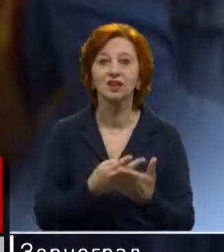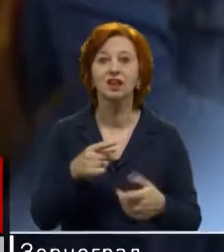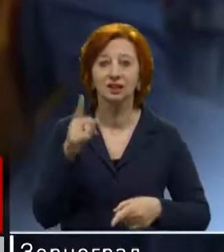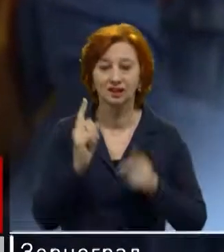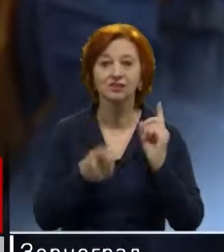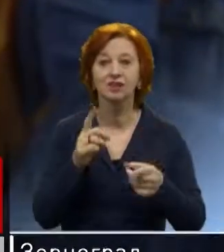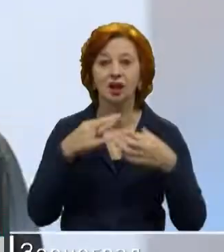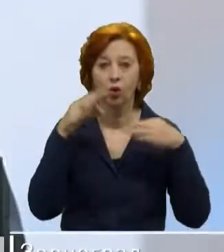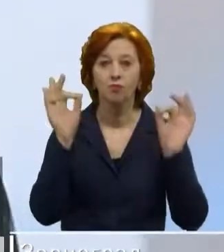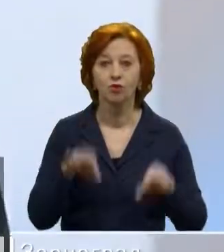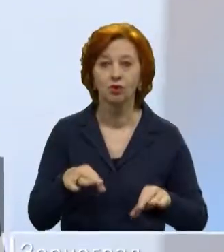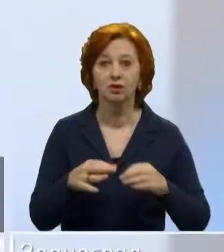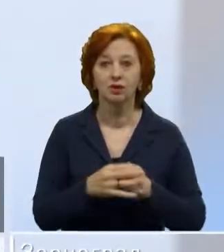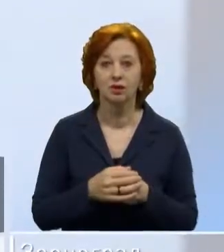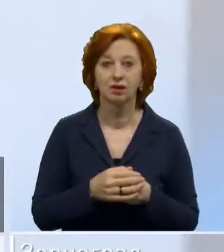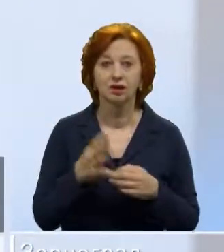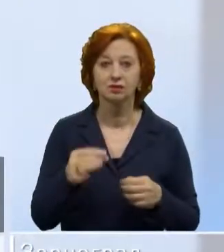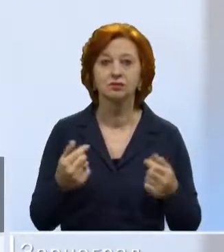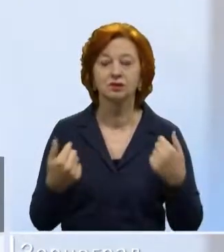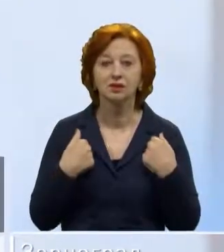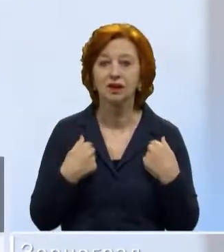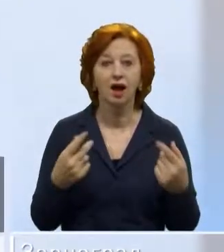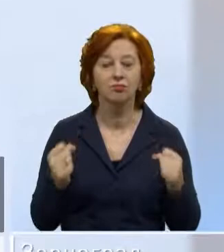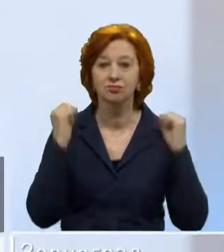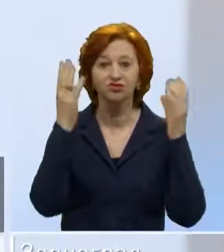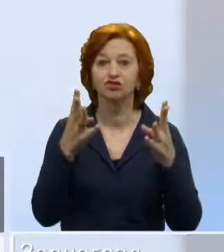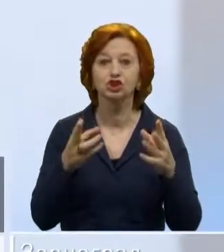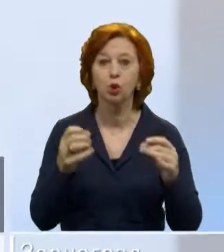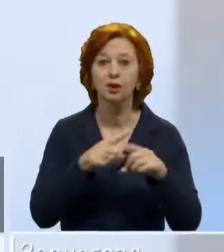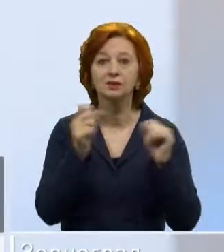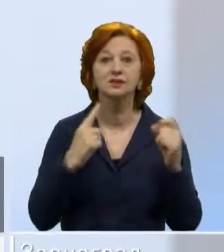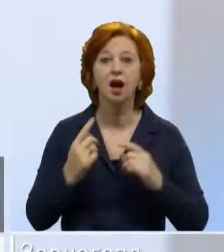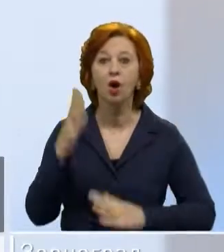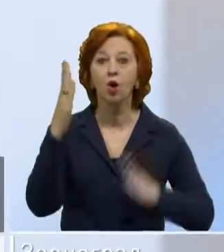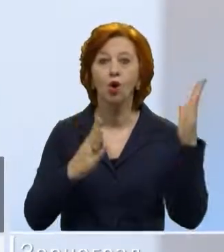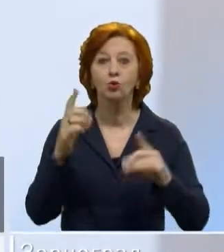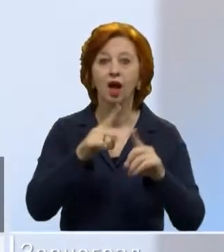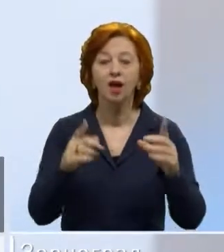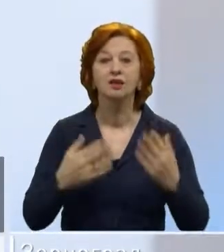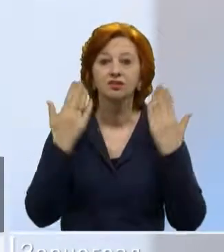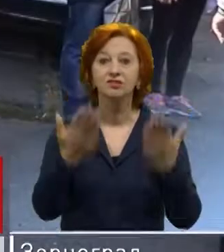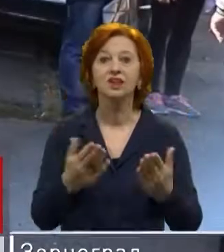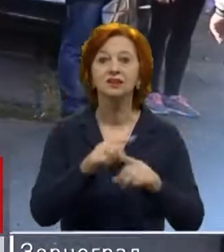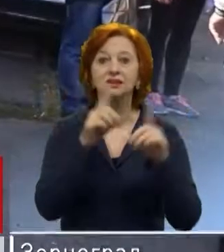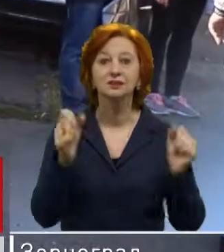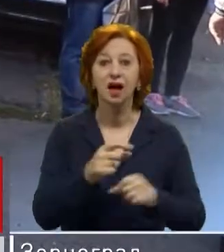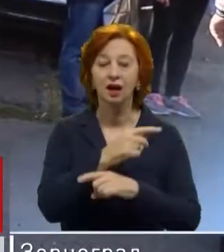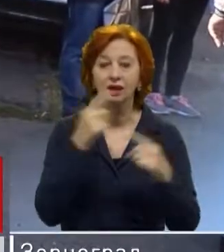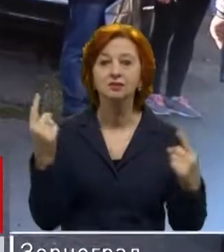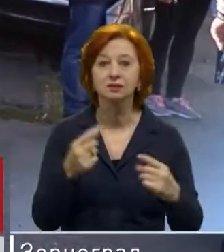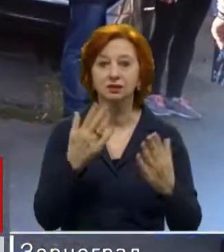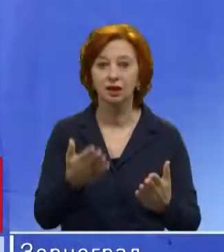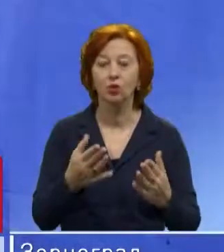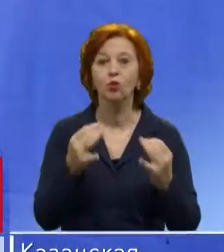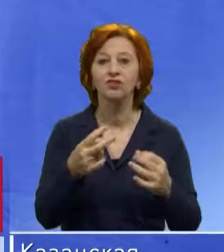комфортно. Я общался со многими голосующими. Они все за Россию. Голосование проходит с